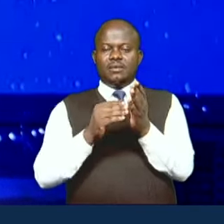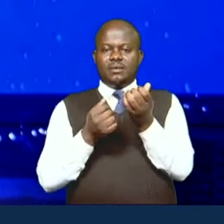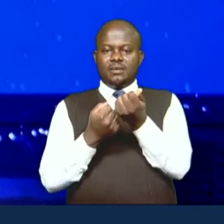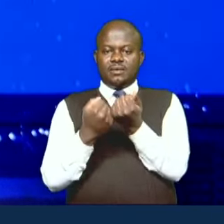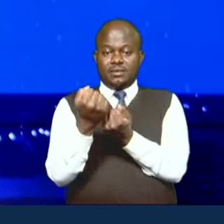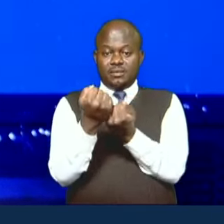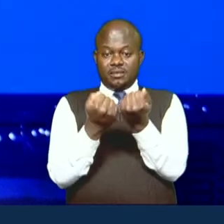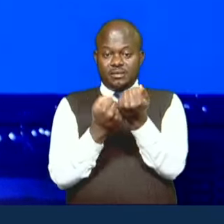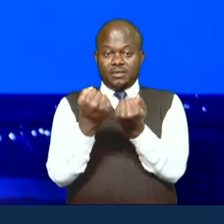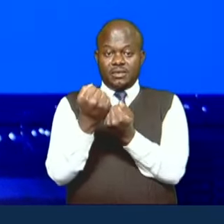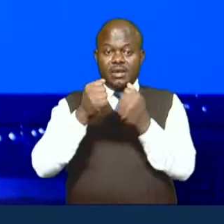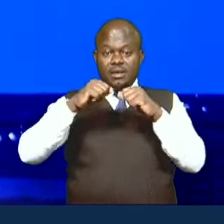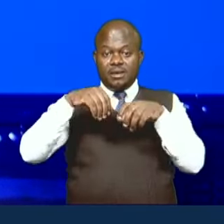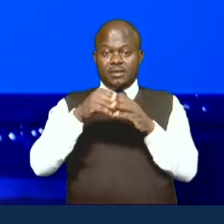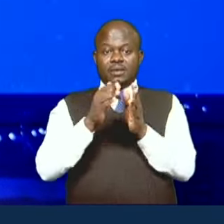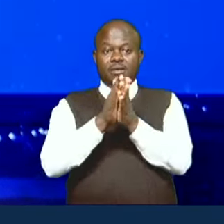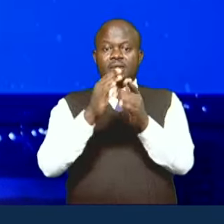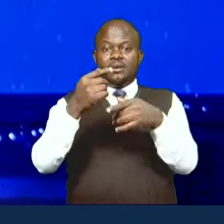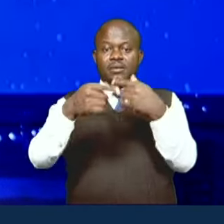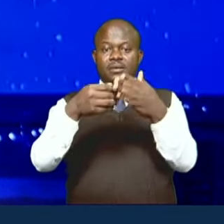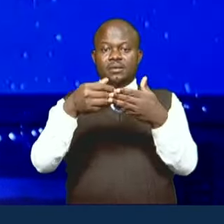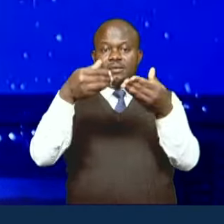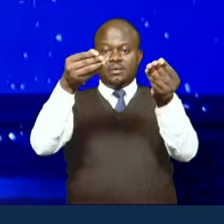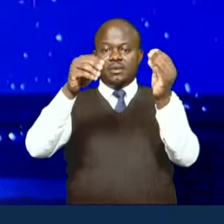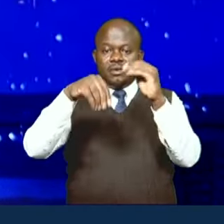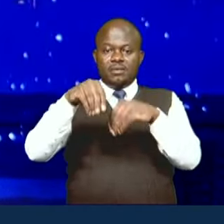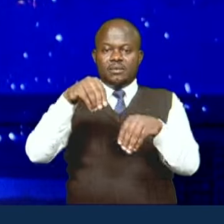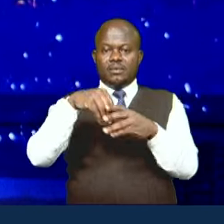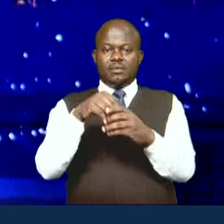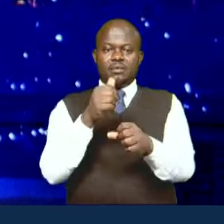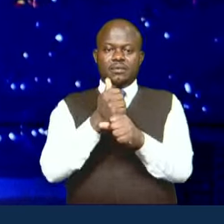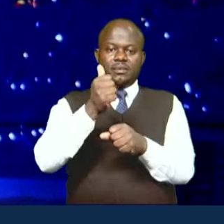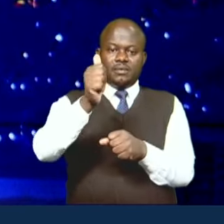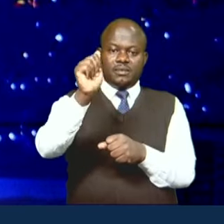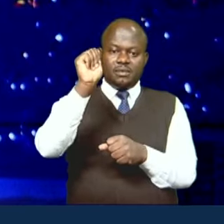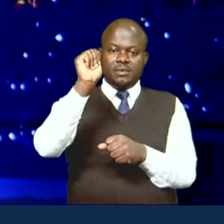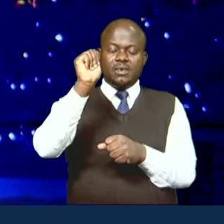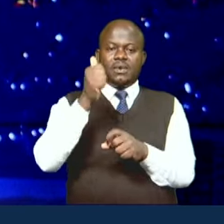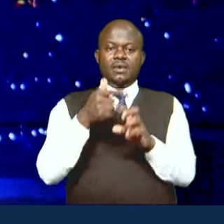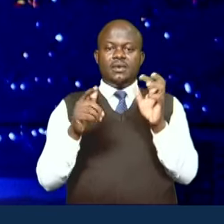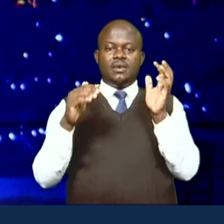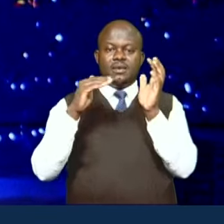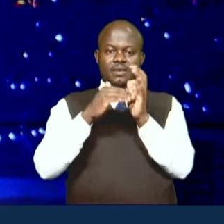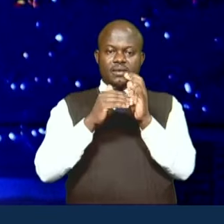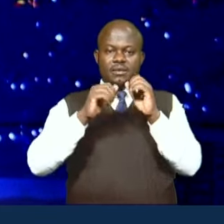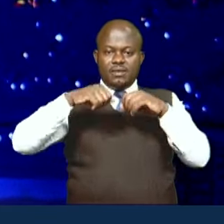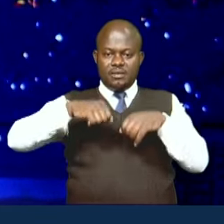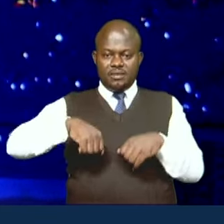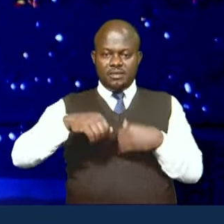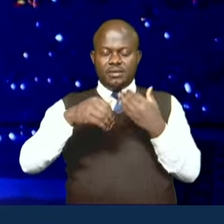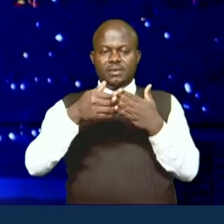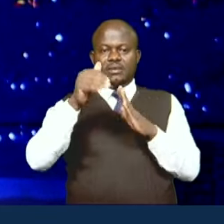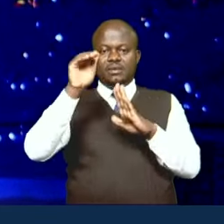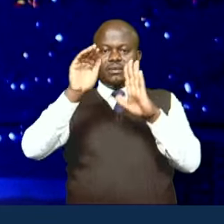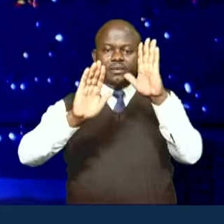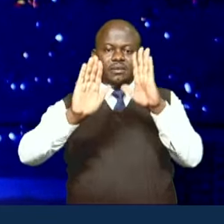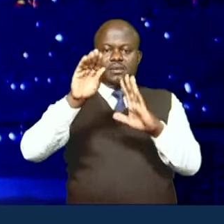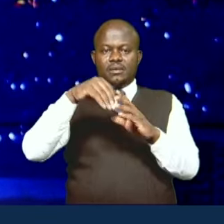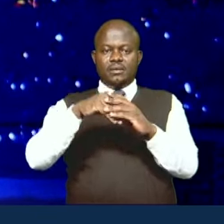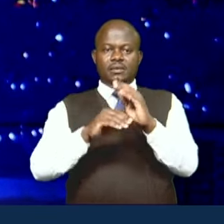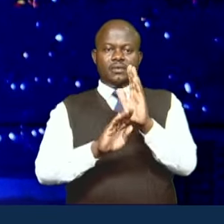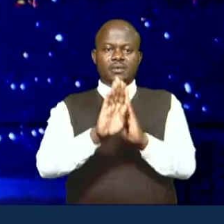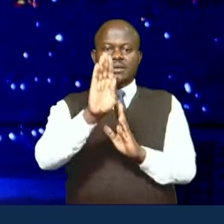Aya masezerano muri rusange ngo akaba akomeje gutanga umusaruro mu mikorere yabo. Aya masezerano kandi ngo afite uruhare mu